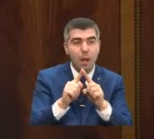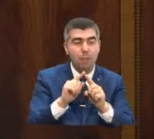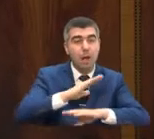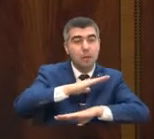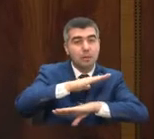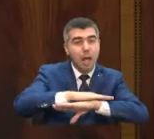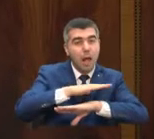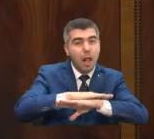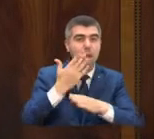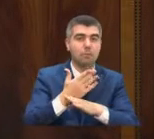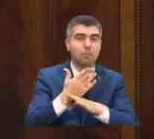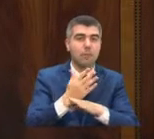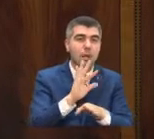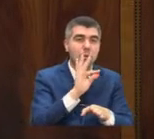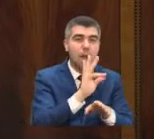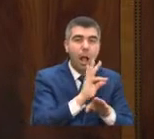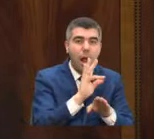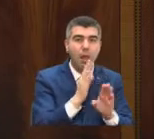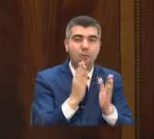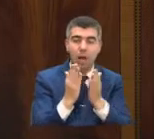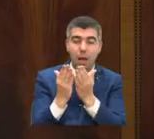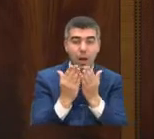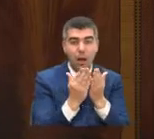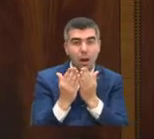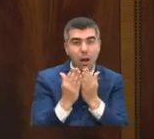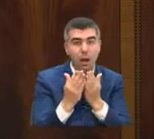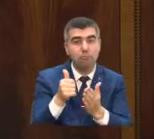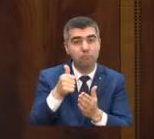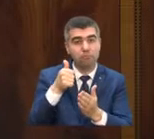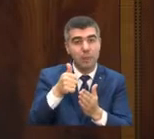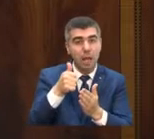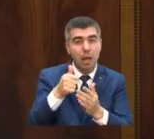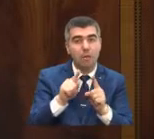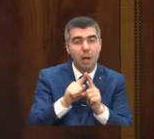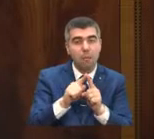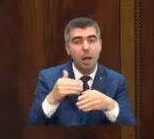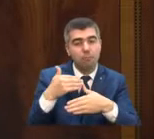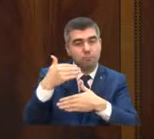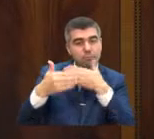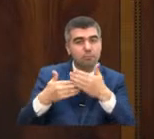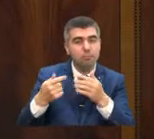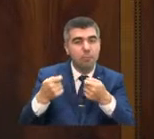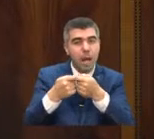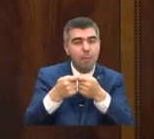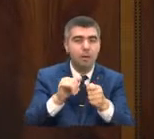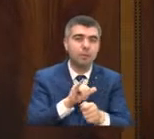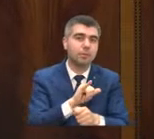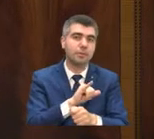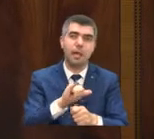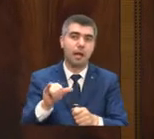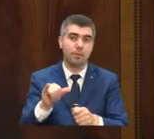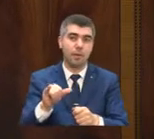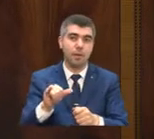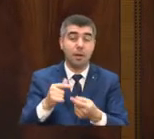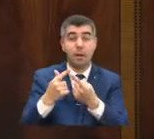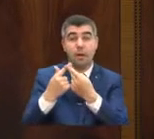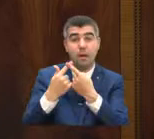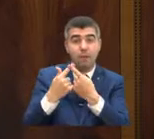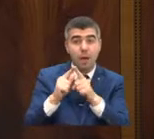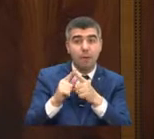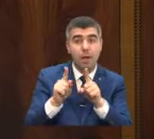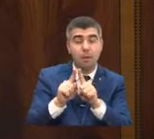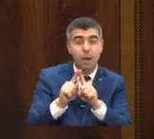الوقاية الأول من الأفكار الإرهابية المتطرفة، خاصة من حيث استخدام هذه المنظومة كسبيل لإعداد